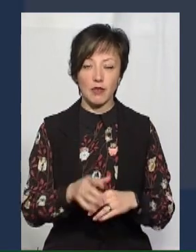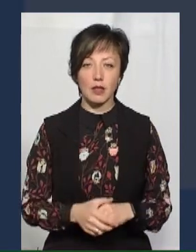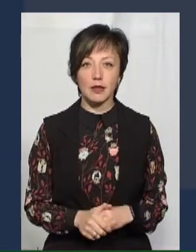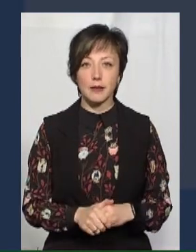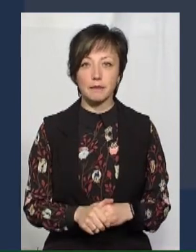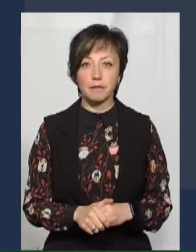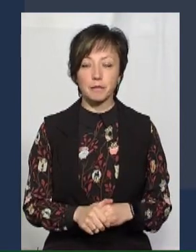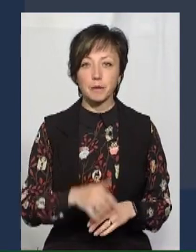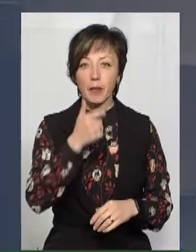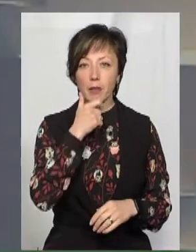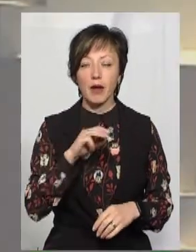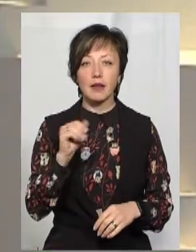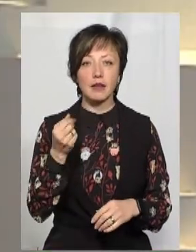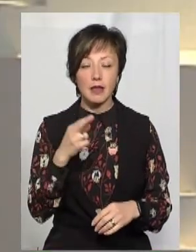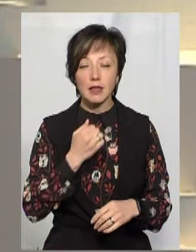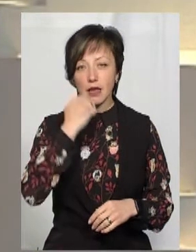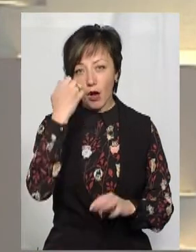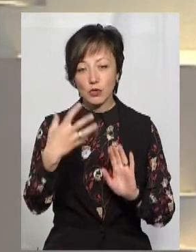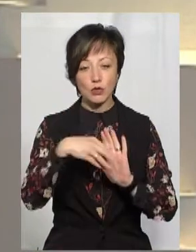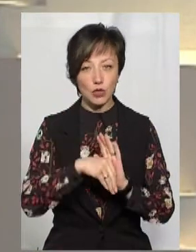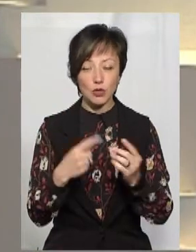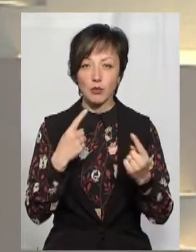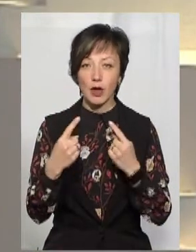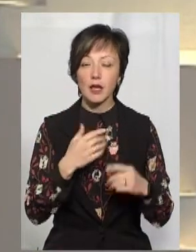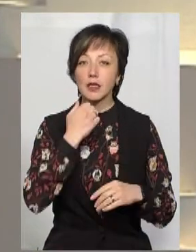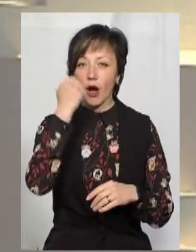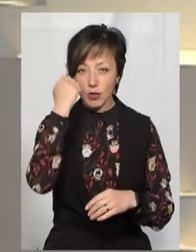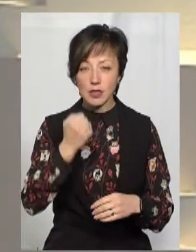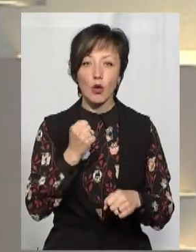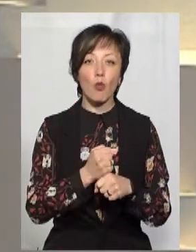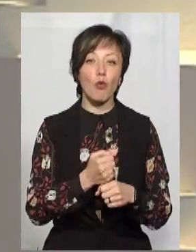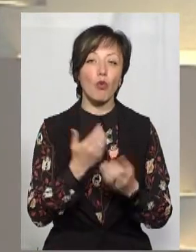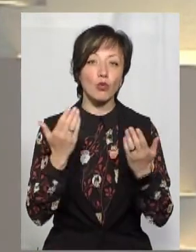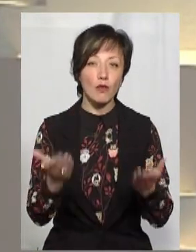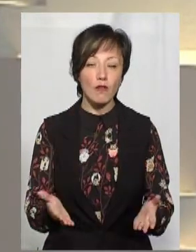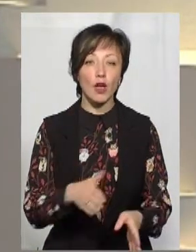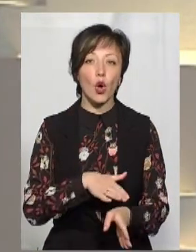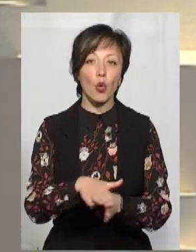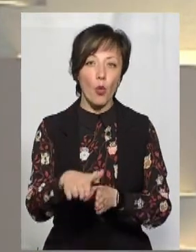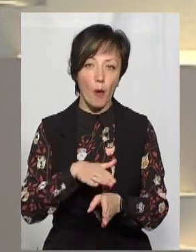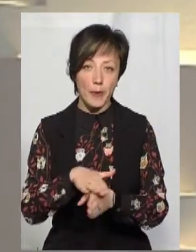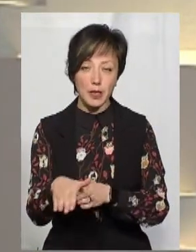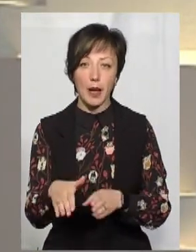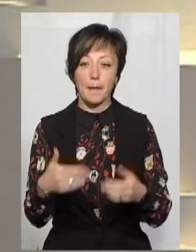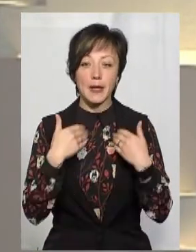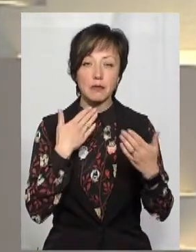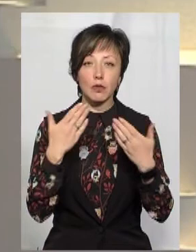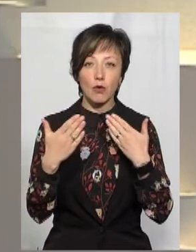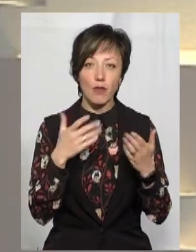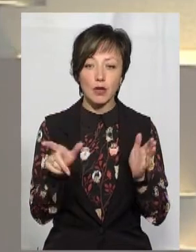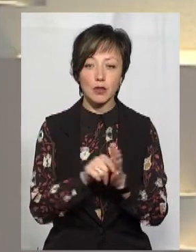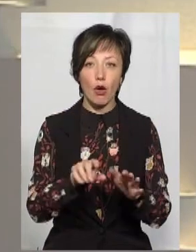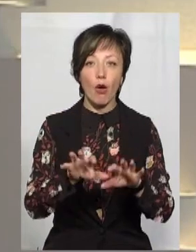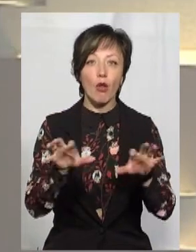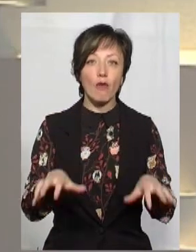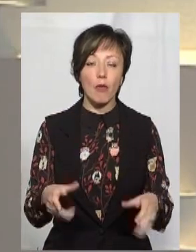замовляти. Пані Тетяно, ми вам дякуємо, що долучилися. Дякуємо за ту роботу, яку ви робите. Ми спілкувалися